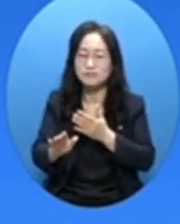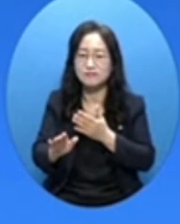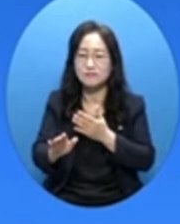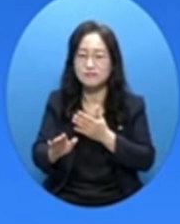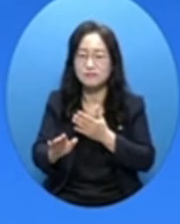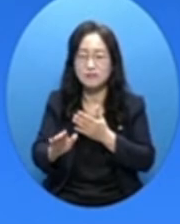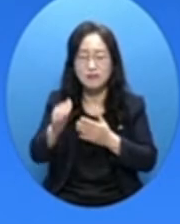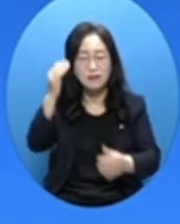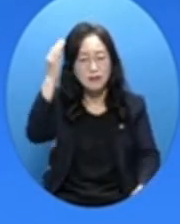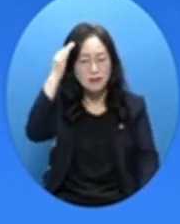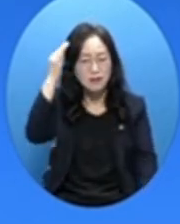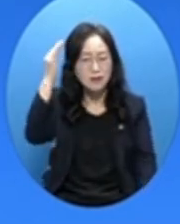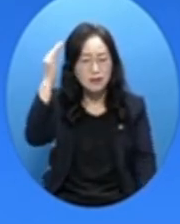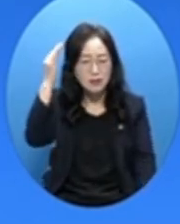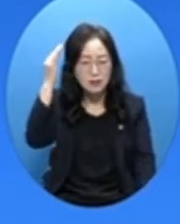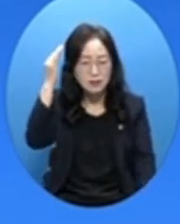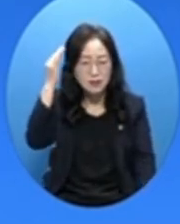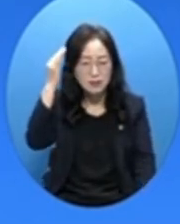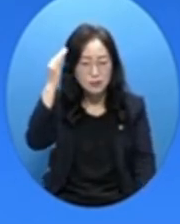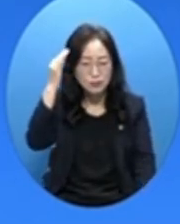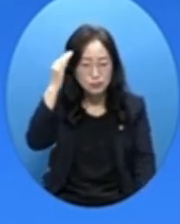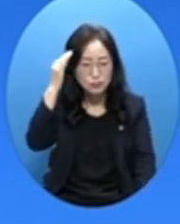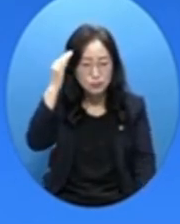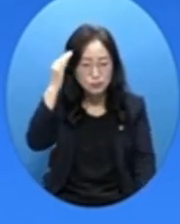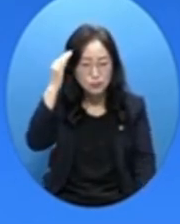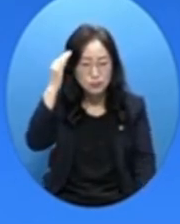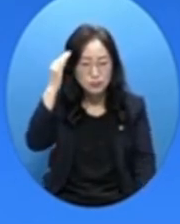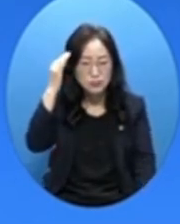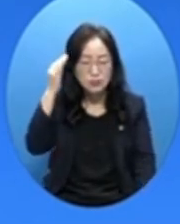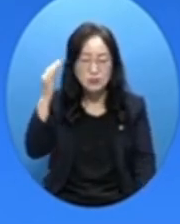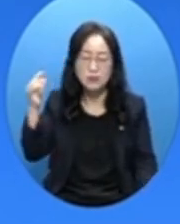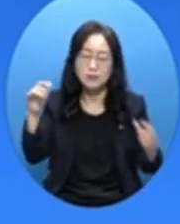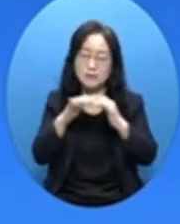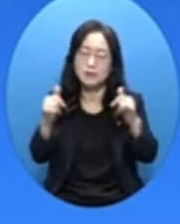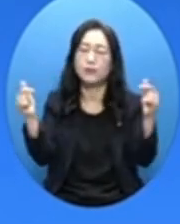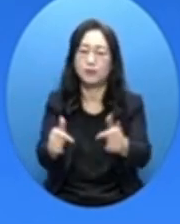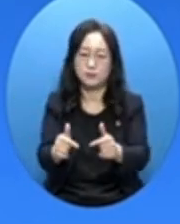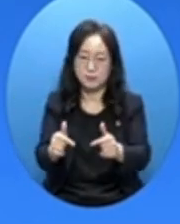우리나라 일할 사람이 없어집니다.